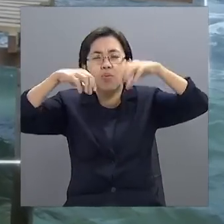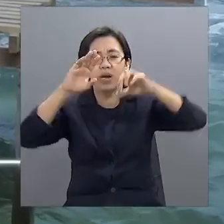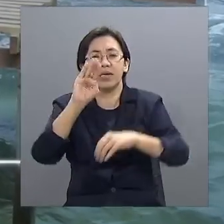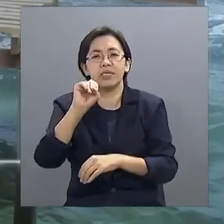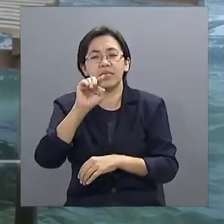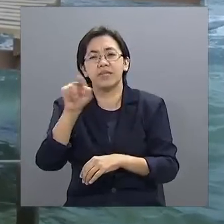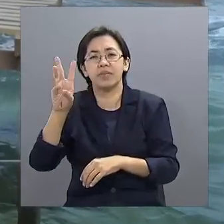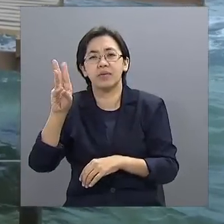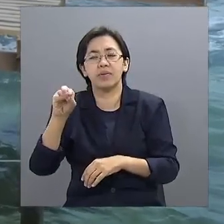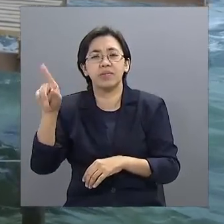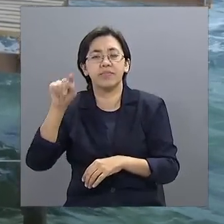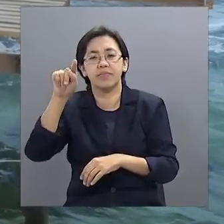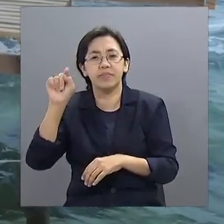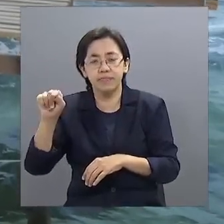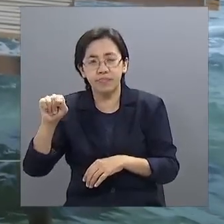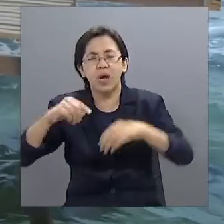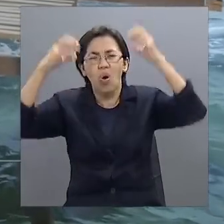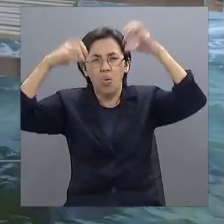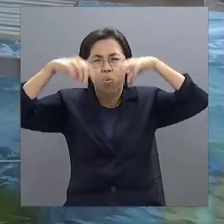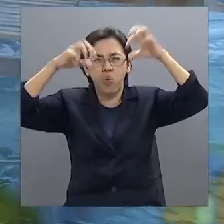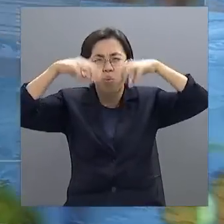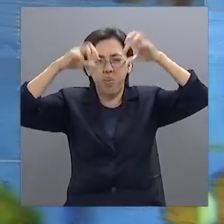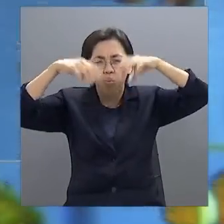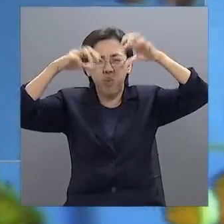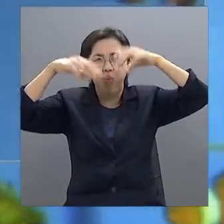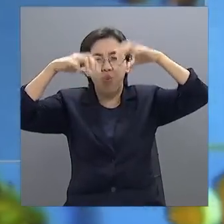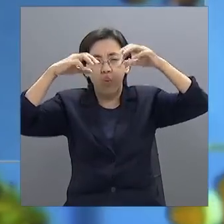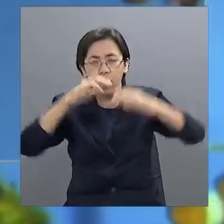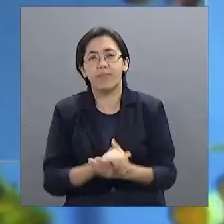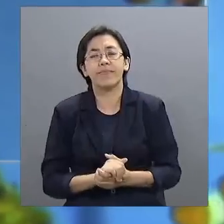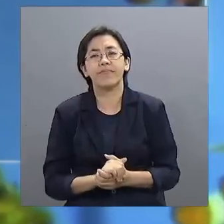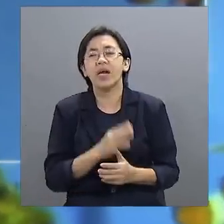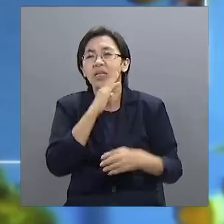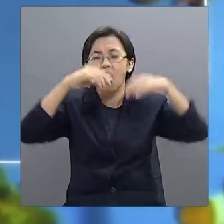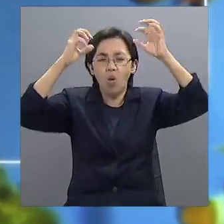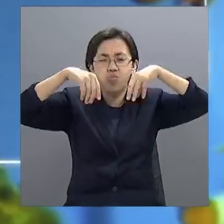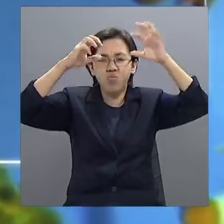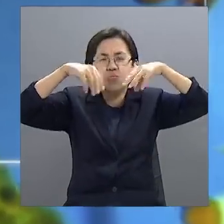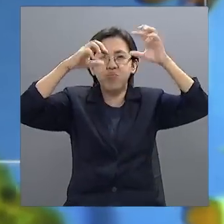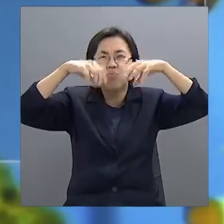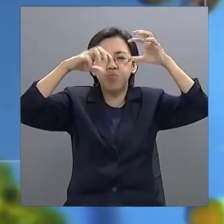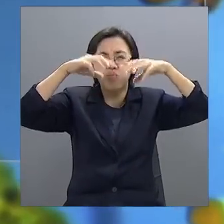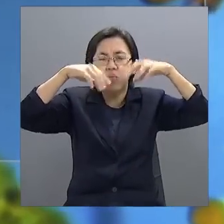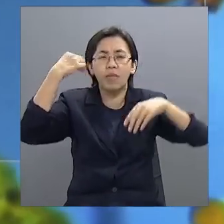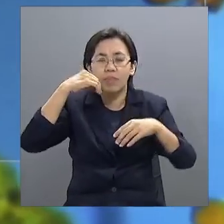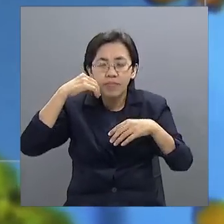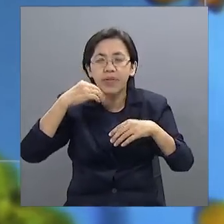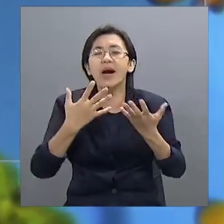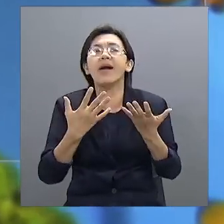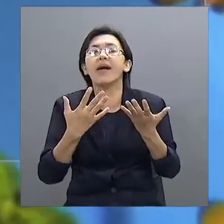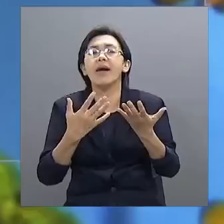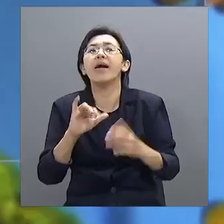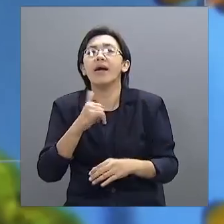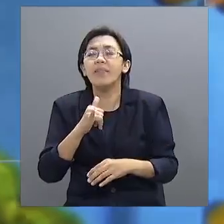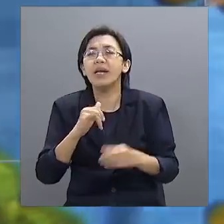ของพื้นที่กับมีฝนตกหนักบางแห่งสำหรับในช่วงที่มีฝนตกติดต่อกันจะทำให้ดินและอากาศมีความชื้นสูงจึงควรระวังและป้องกันการระบาด